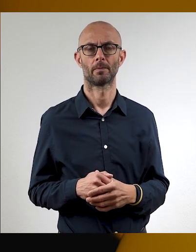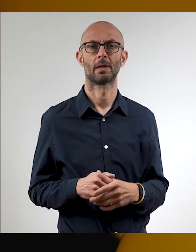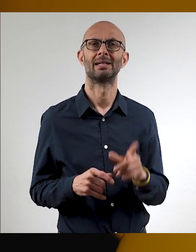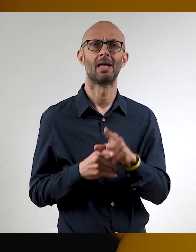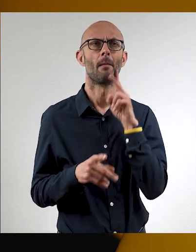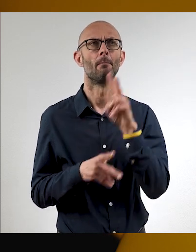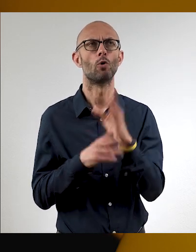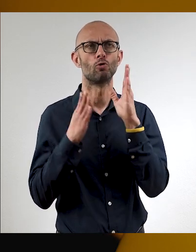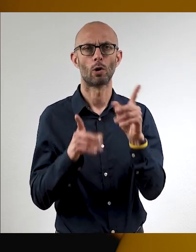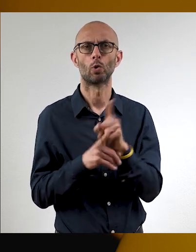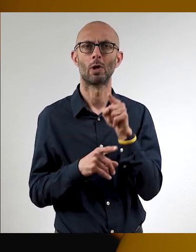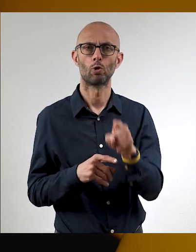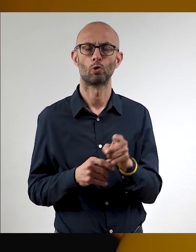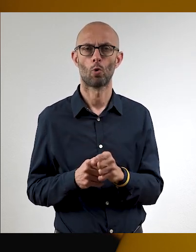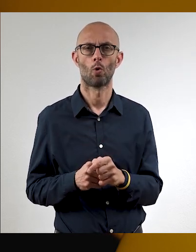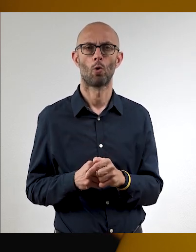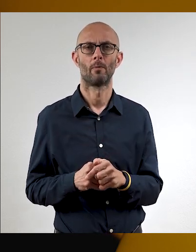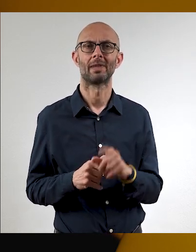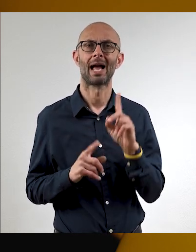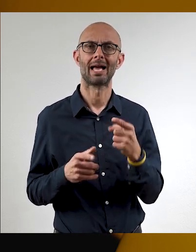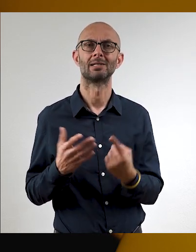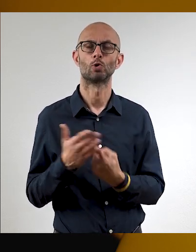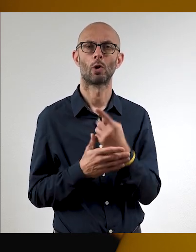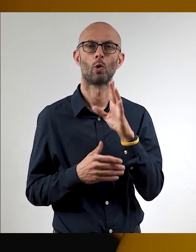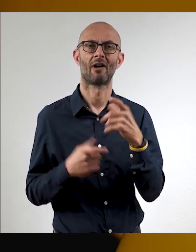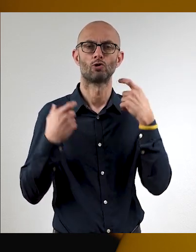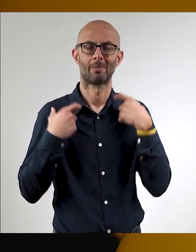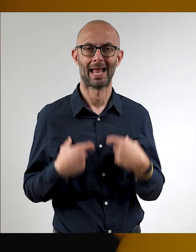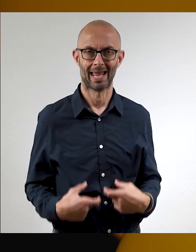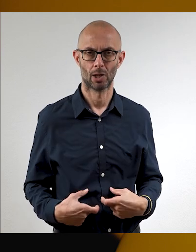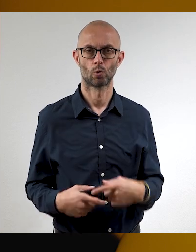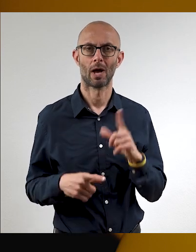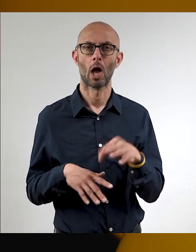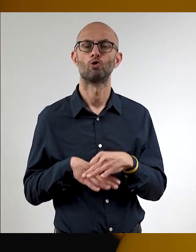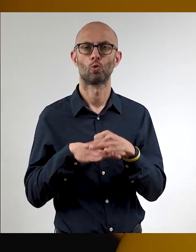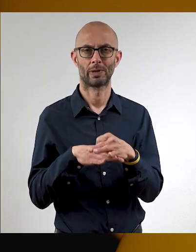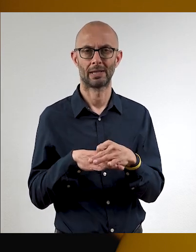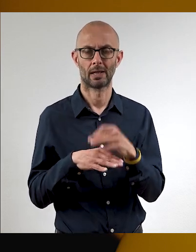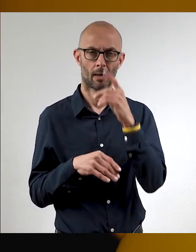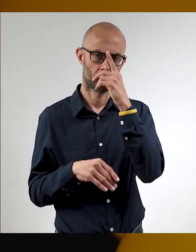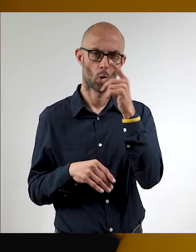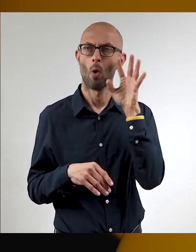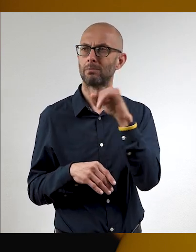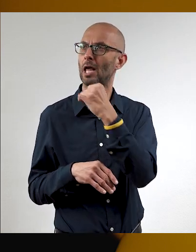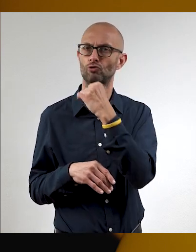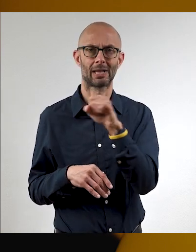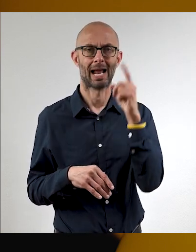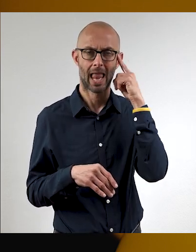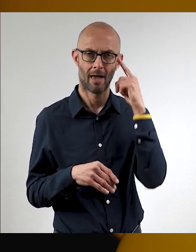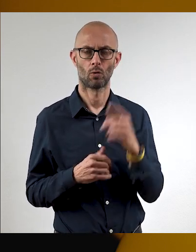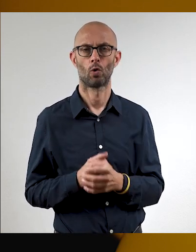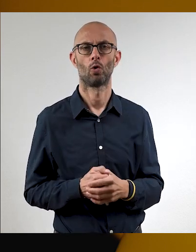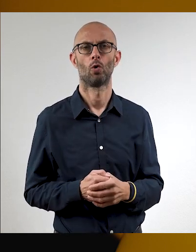Ste pozorni tudi na to, kaj se zgodi v vašem telesu, kaj občutite, ko obračate glavo.